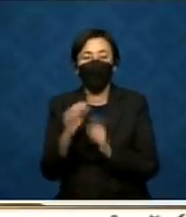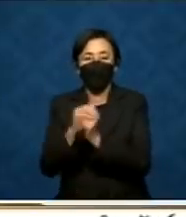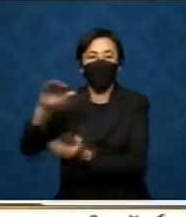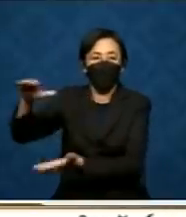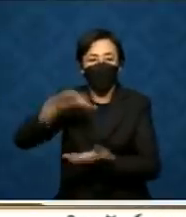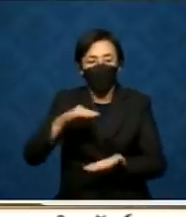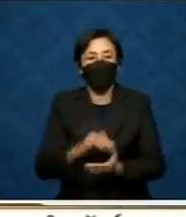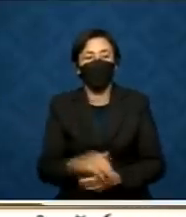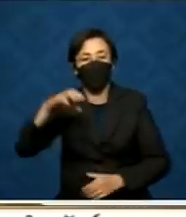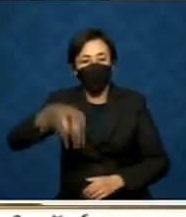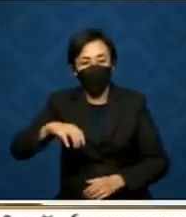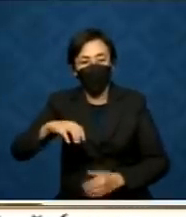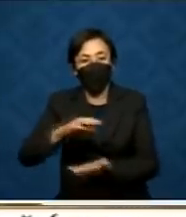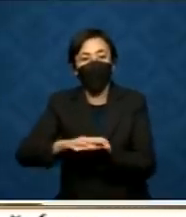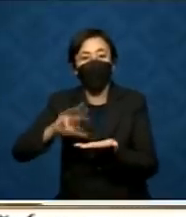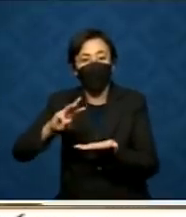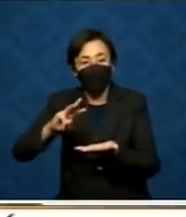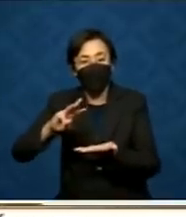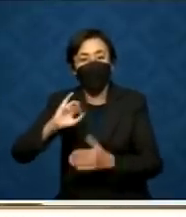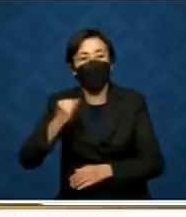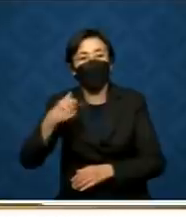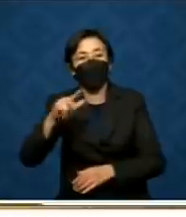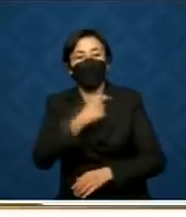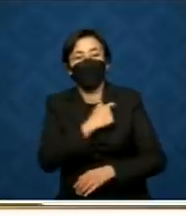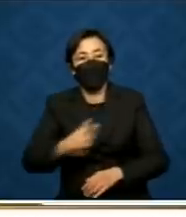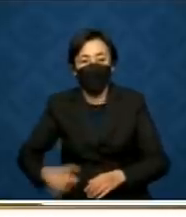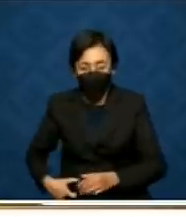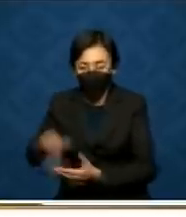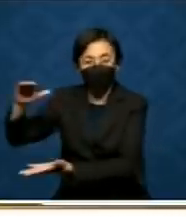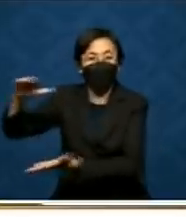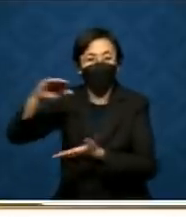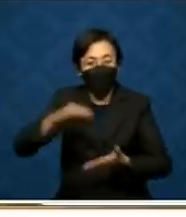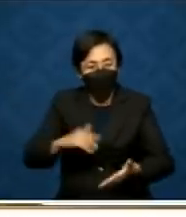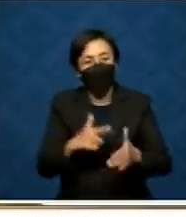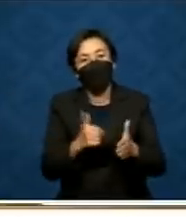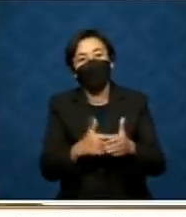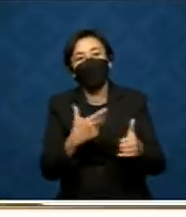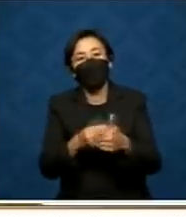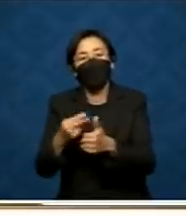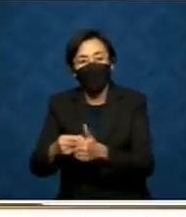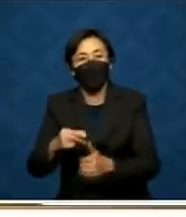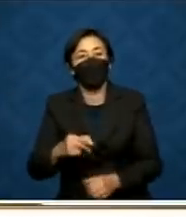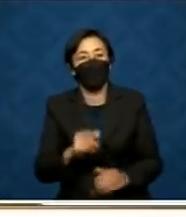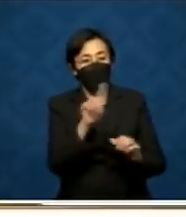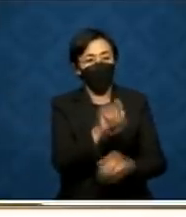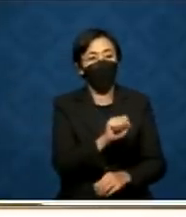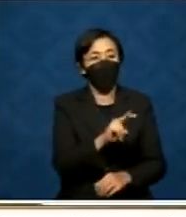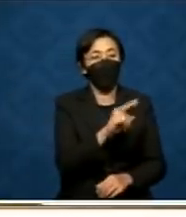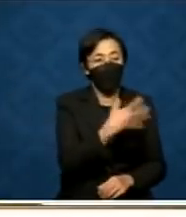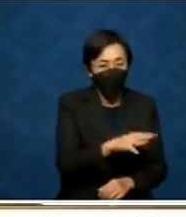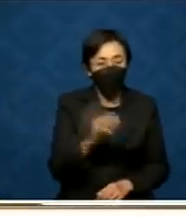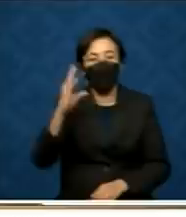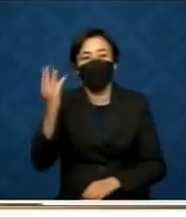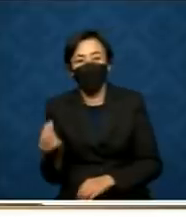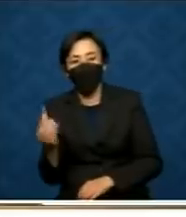เอาที่น้องฟางก็มาก็เป็นบุญแล้วเอาแล้วมีทางเลือกขึ้นมานอกจากที่ novakแอตต้าก็เที่ยง